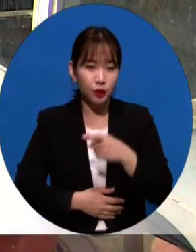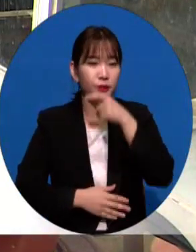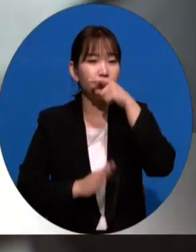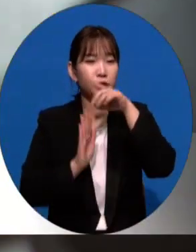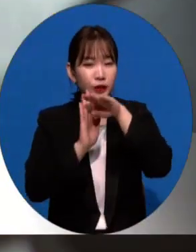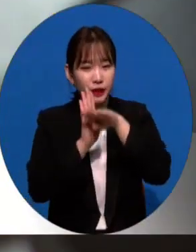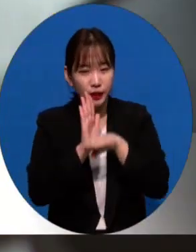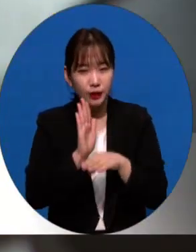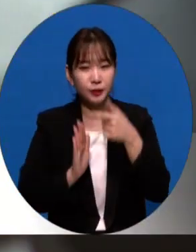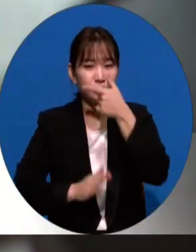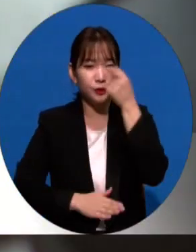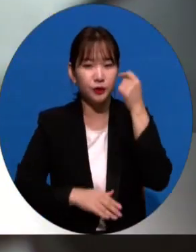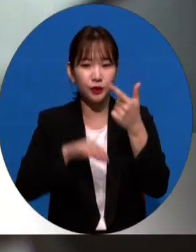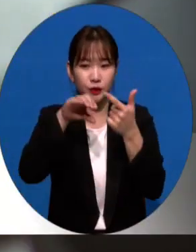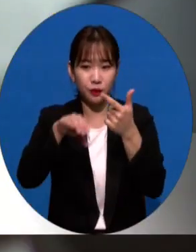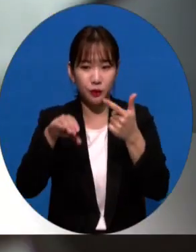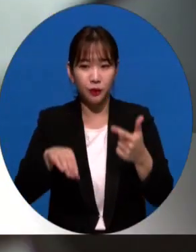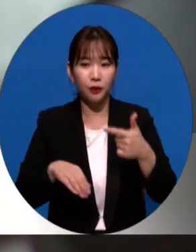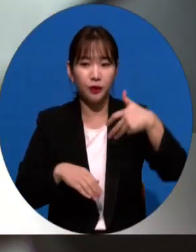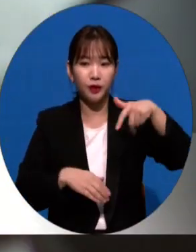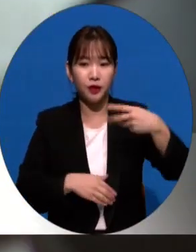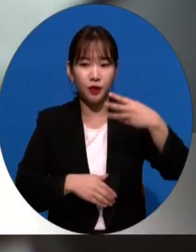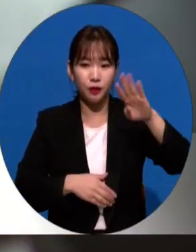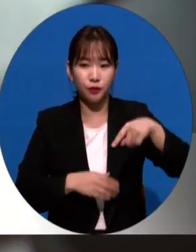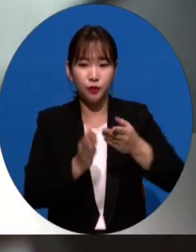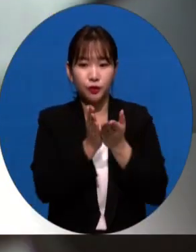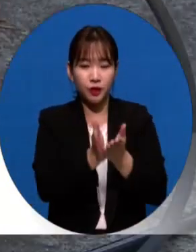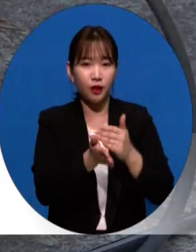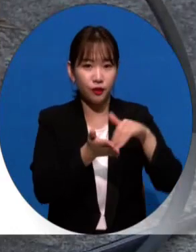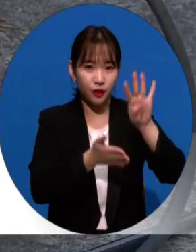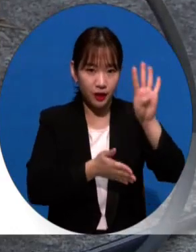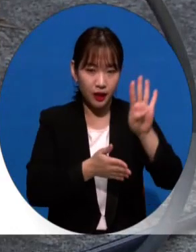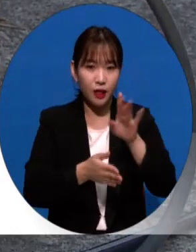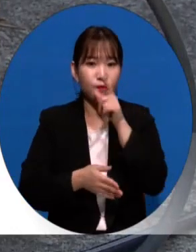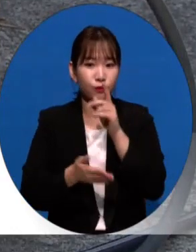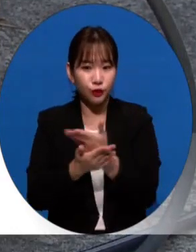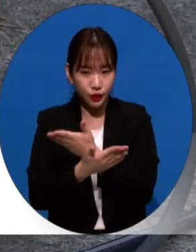부족 수원지 6곳에 철부선 4대와 급수차